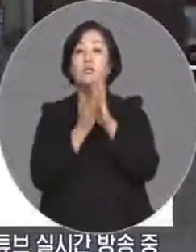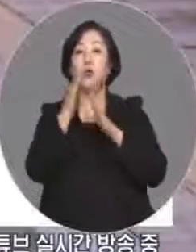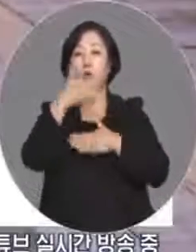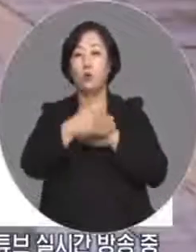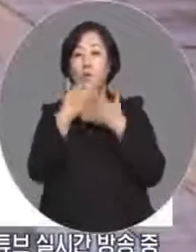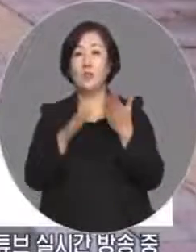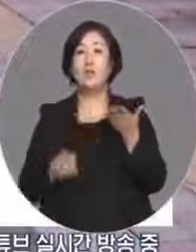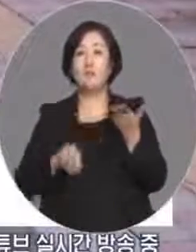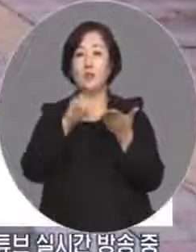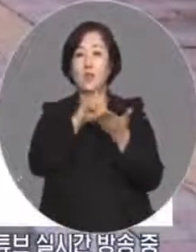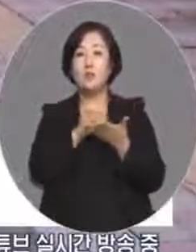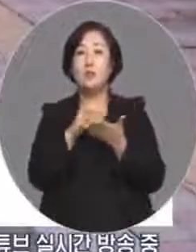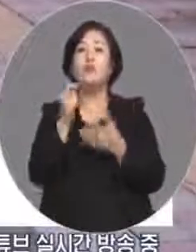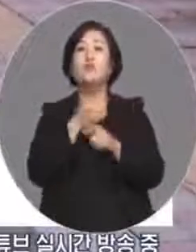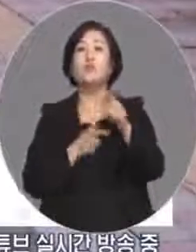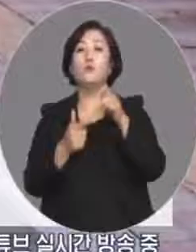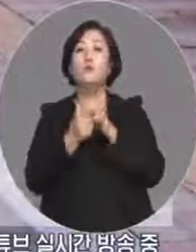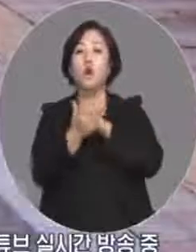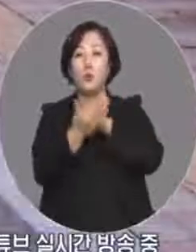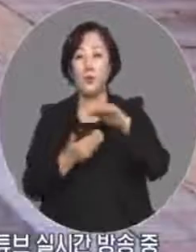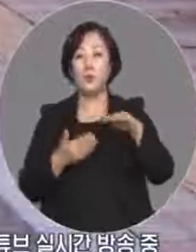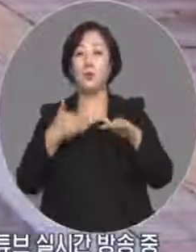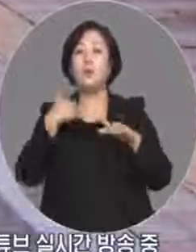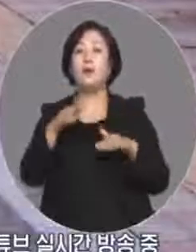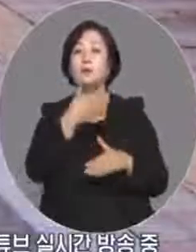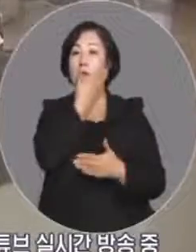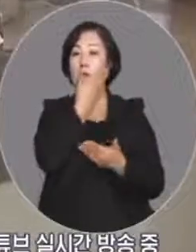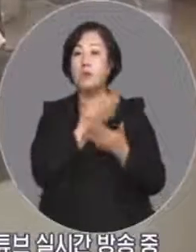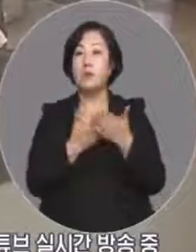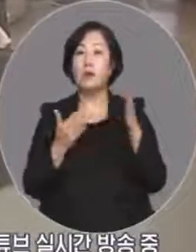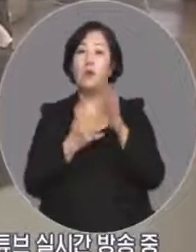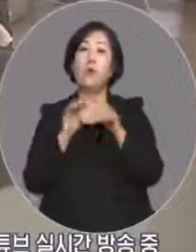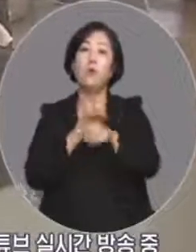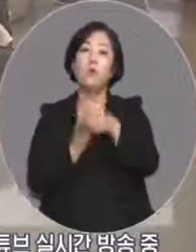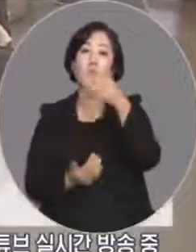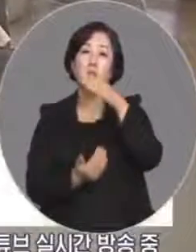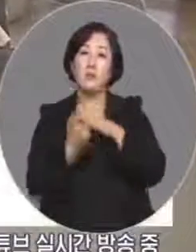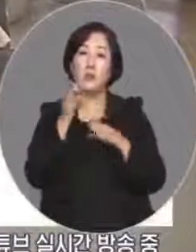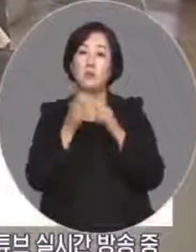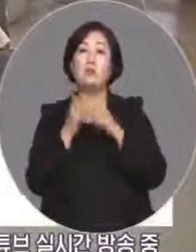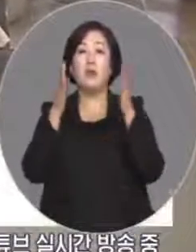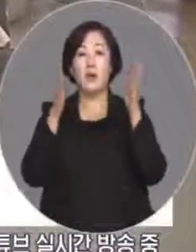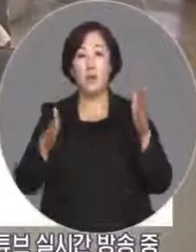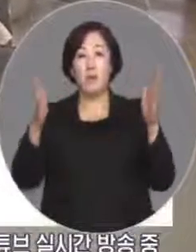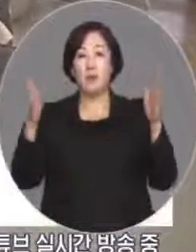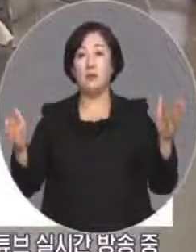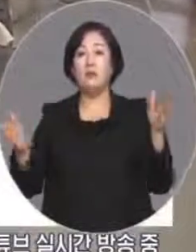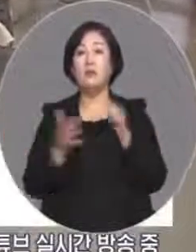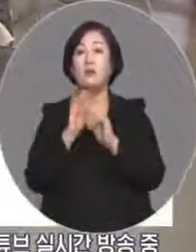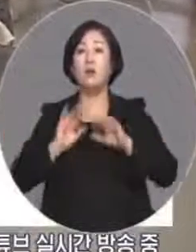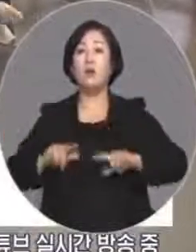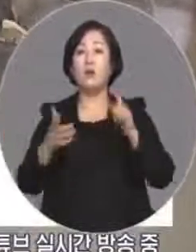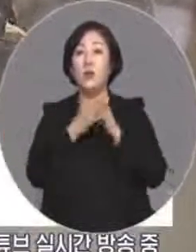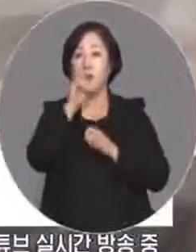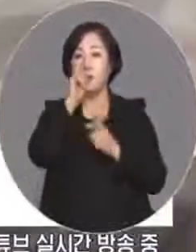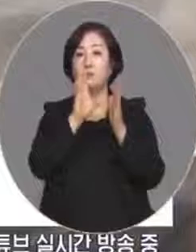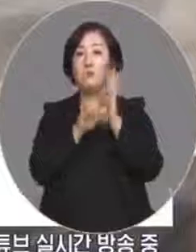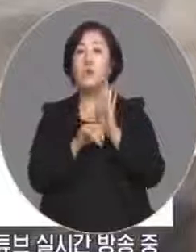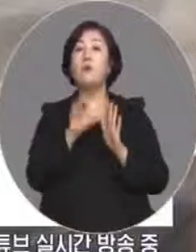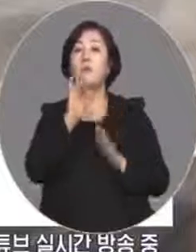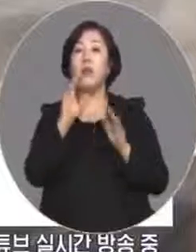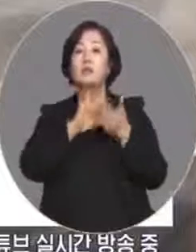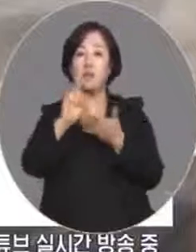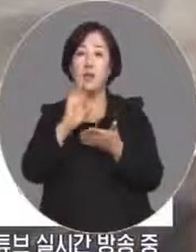때문에 조금 여유 있게 가는 게 좋습니다. 지난해 불편하다고 원성을 샀던 칸막이는 올해는 점심시간에만